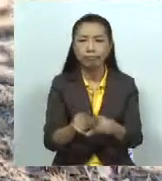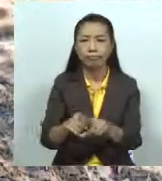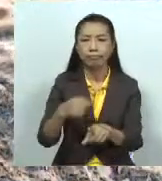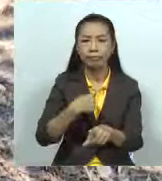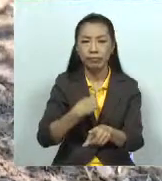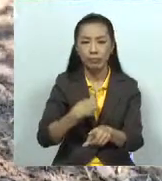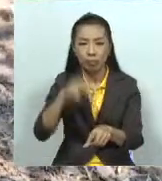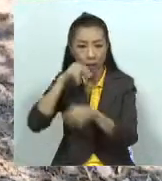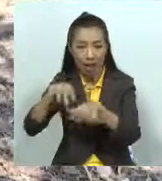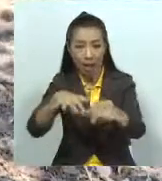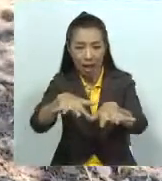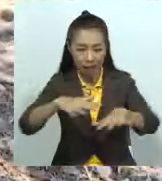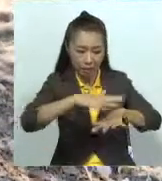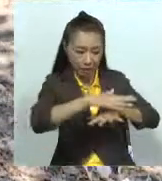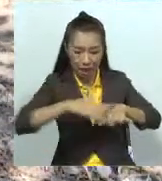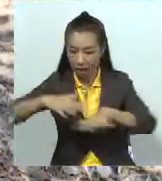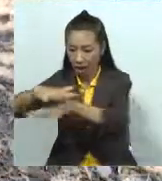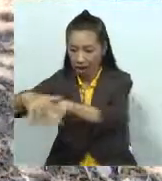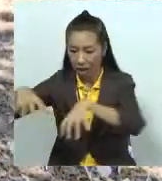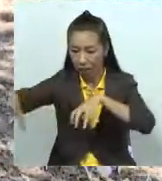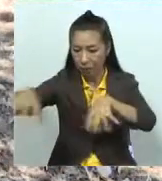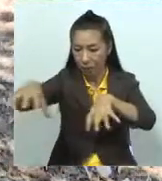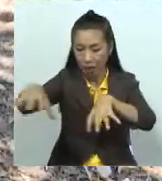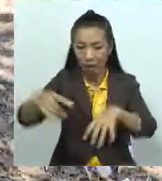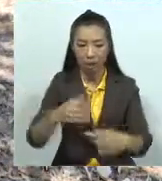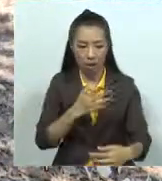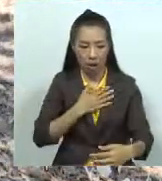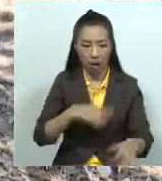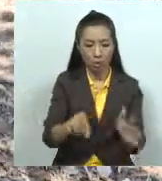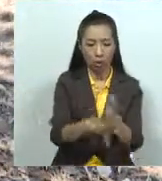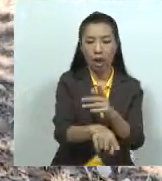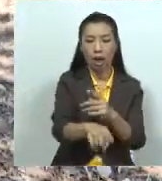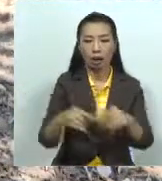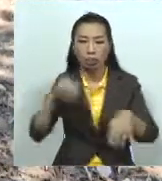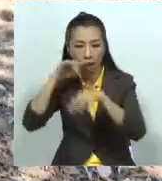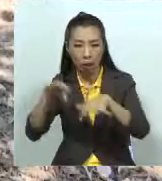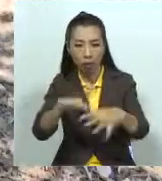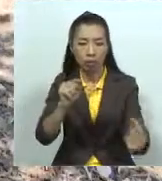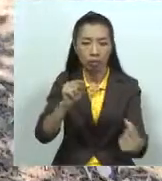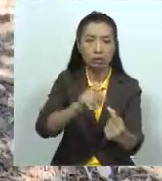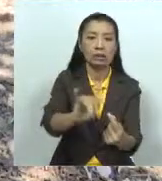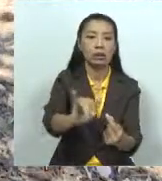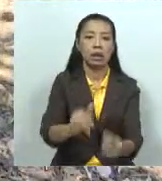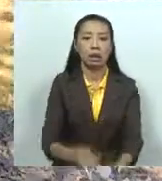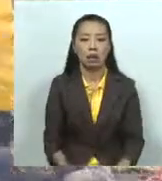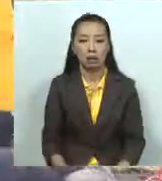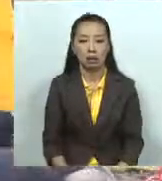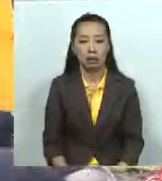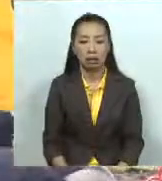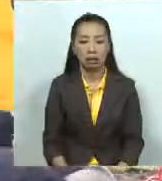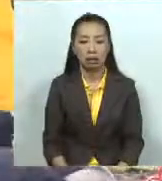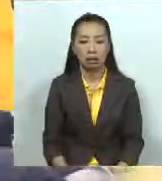ไปทางอื่นมั่งไปทางอื่นแต่เยอะแต่ทางนี้มันยังไม่มา แล้วแบ่งกันยังไง ก็แบบว่าเขาสู้มาเยอะอาจจะมาถึงทั้ง